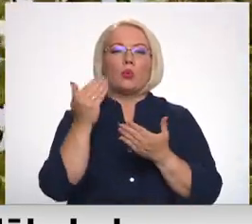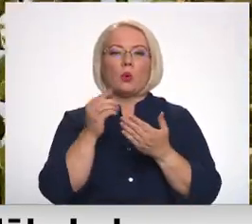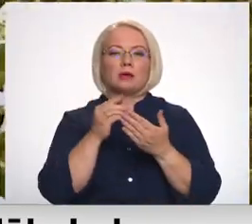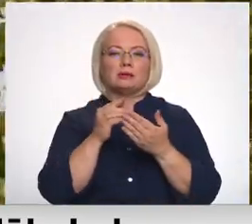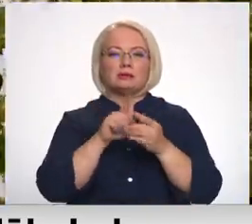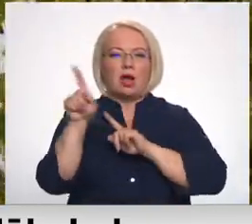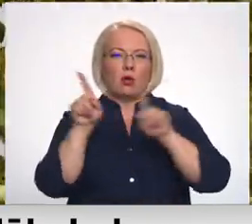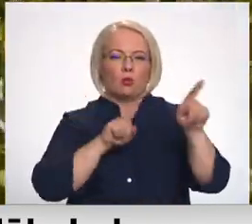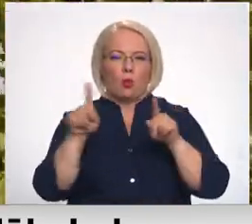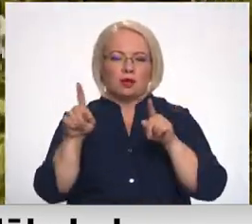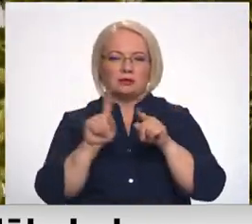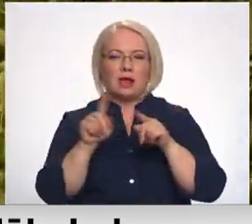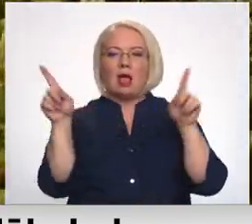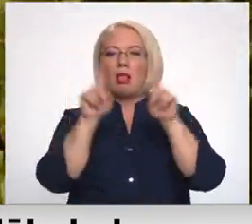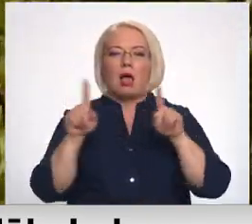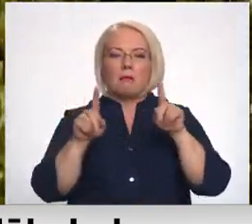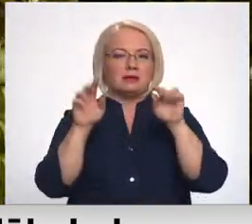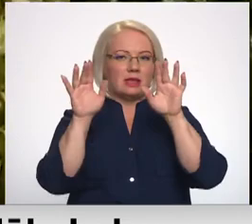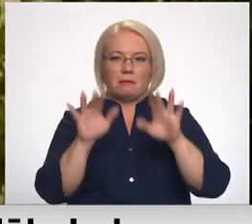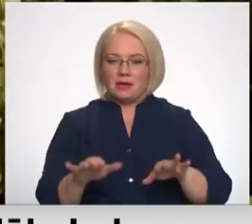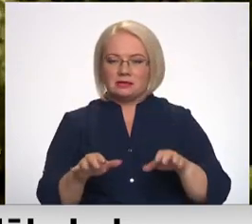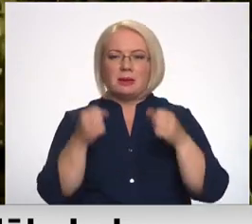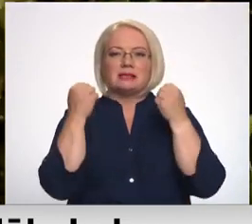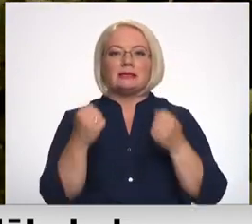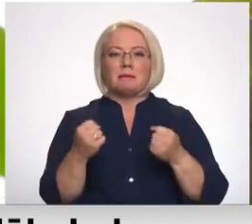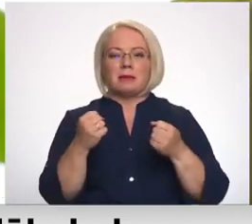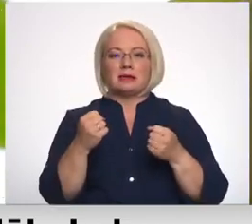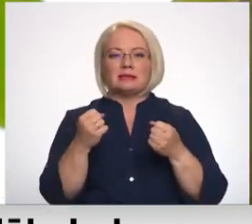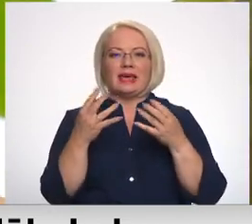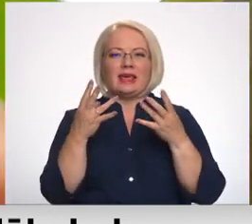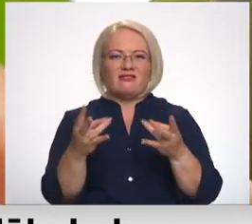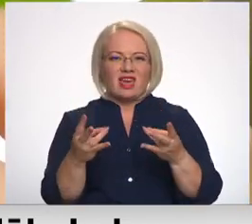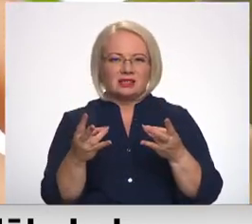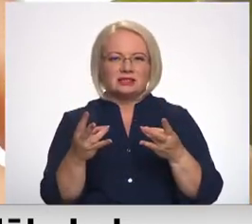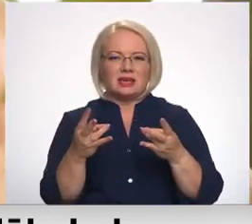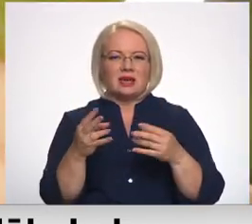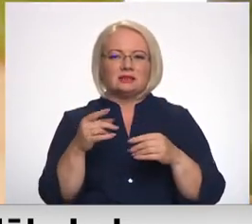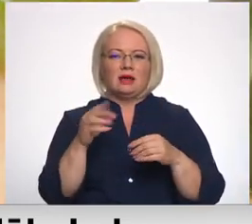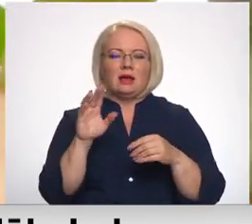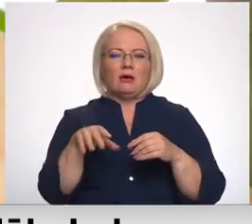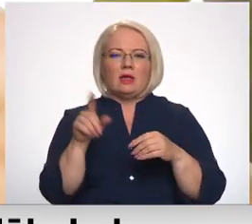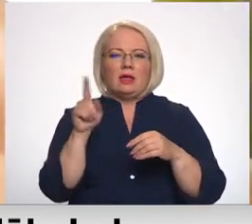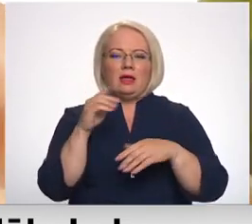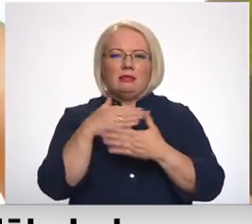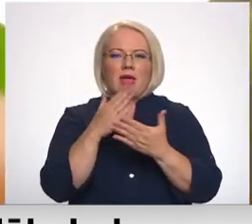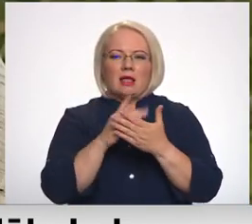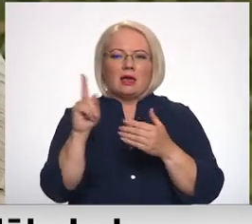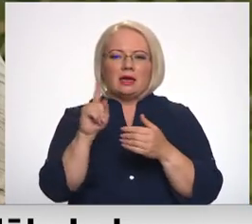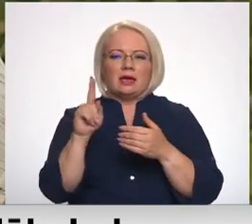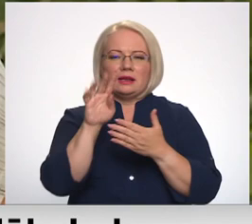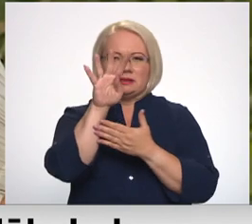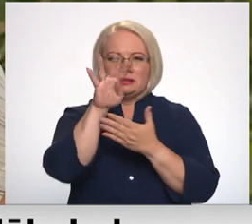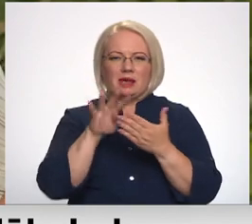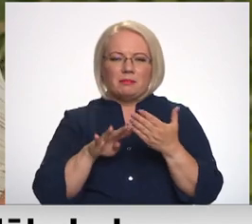Lapas nebirst. Pie stipras infekcijas varbūt arī tā starp zara dzīvo un nedzīvo daļu ir oranžas strīpiņa, oranžas